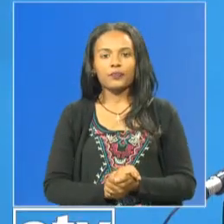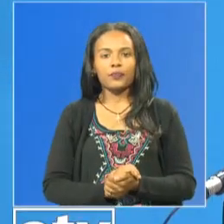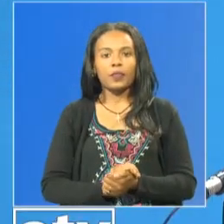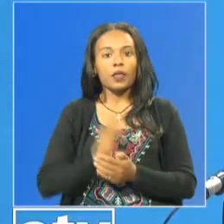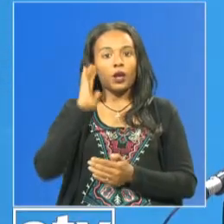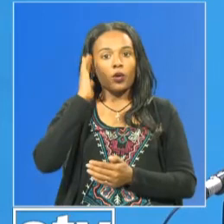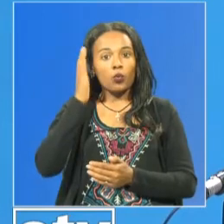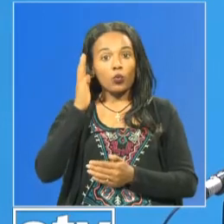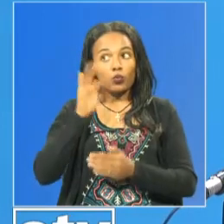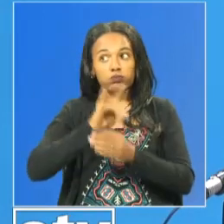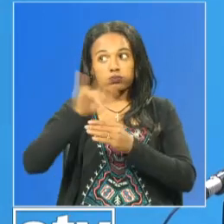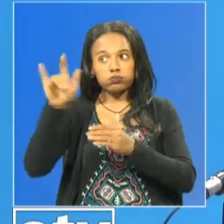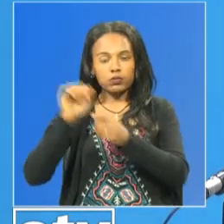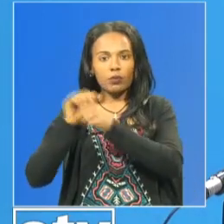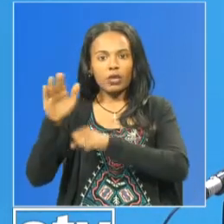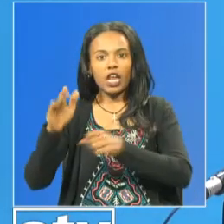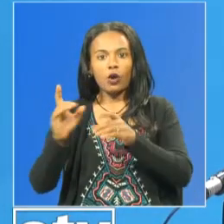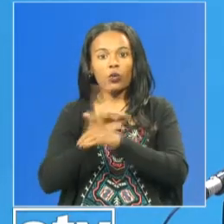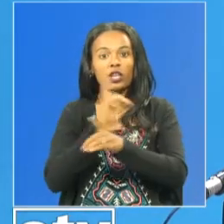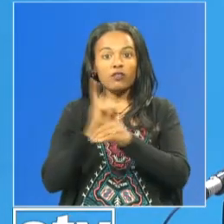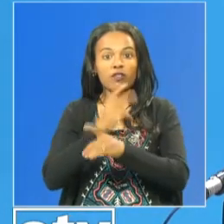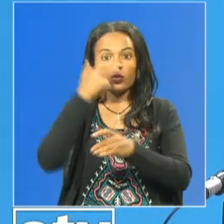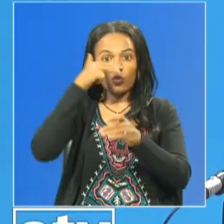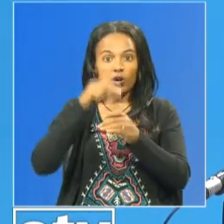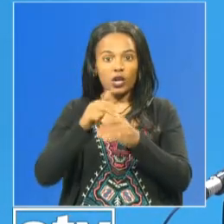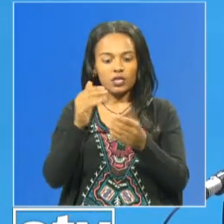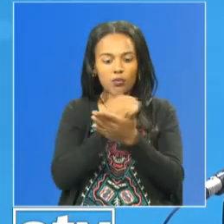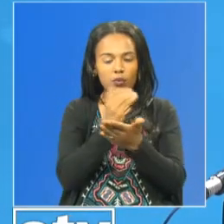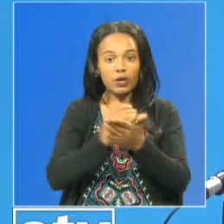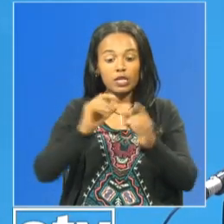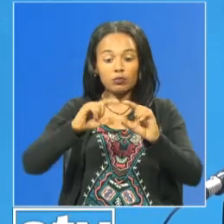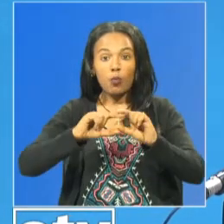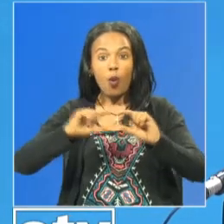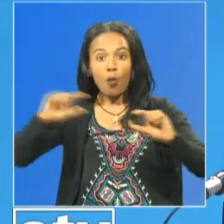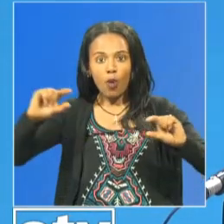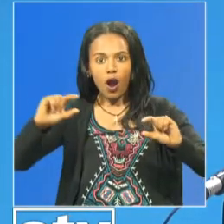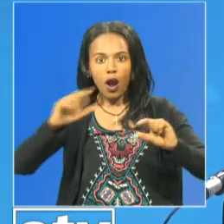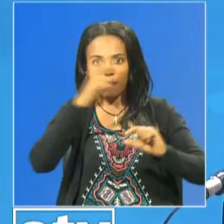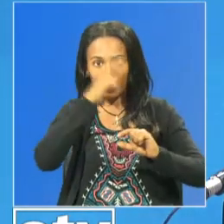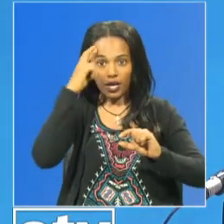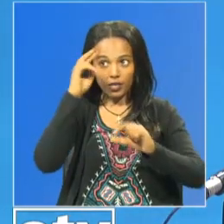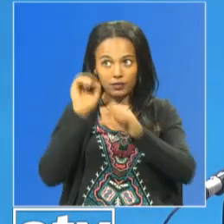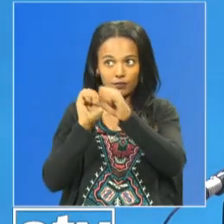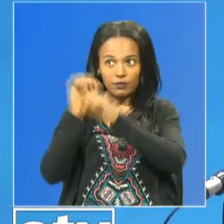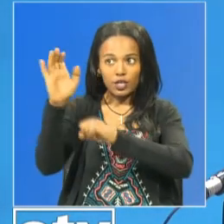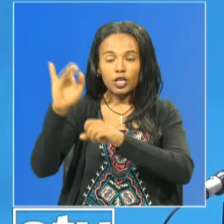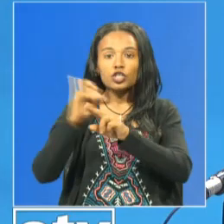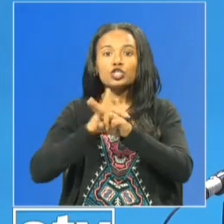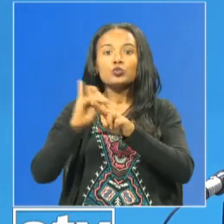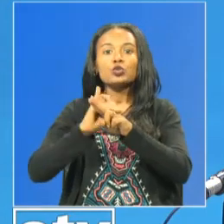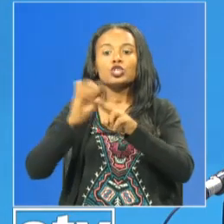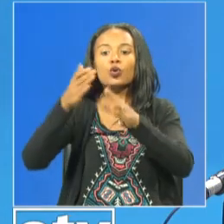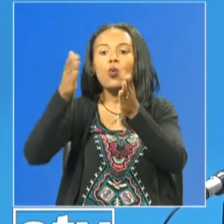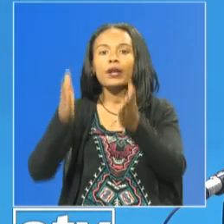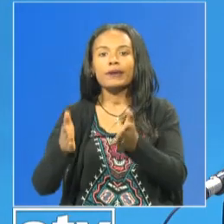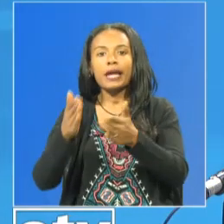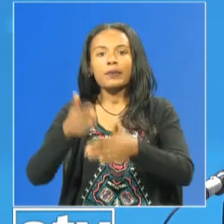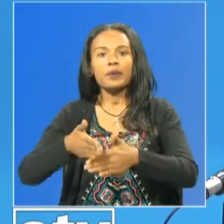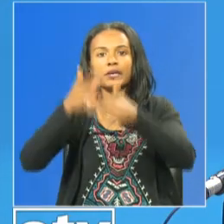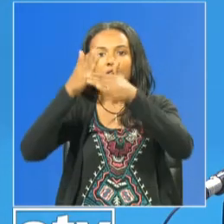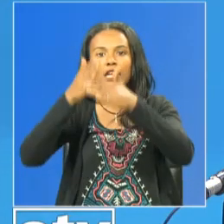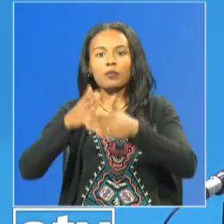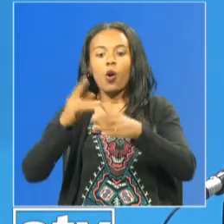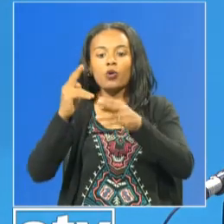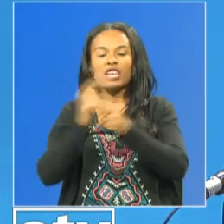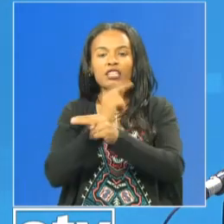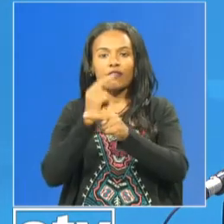ወደ ውጭ የሚላከው የተፈጥሮ ጋዝ ከሚመረትበት ስፍራ በቧንቧ መስመር አማካይነት ተጓጉዞ በጅቡቲ ወደብ ላይ በሚገነባው የተፈጥሮ ጋዝ